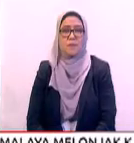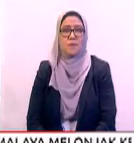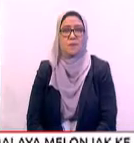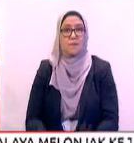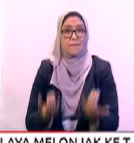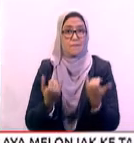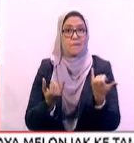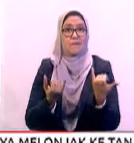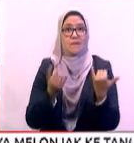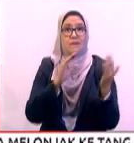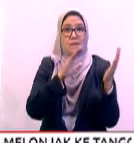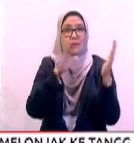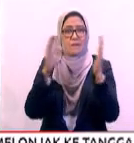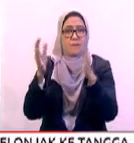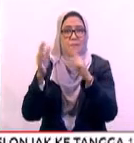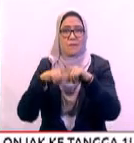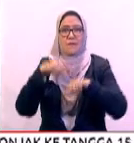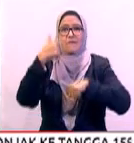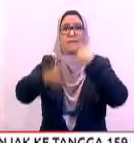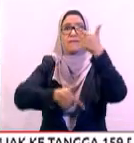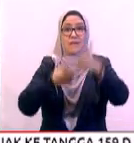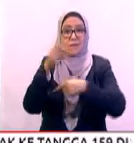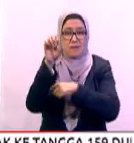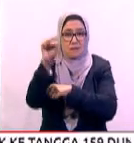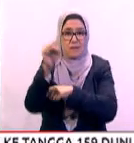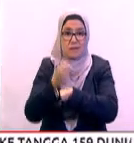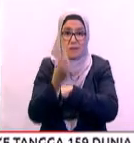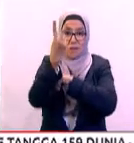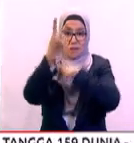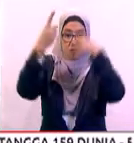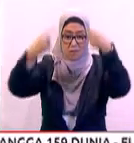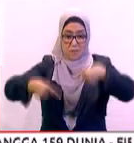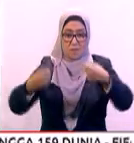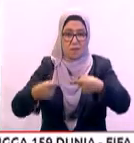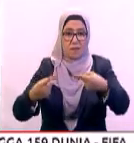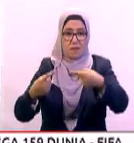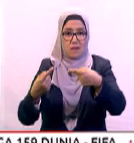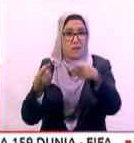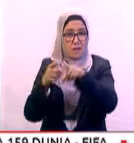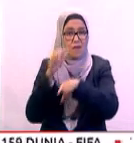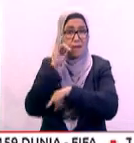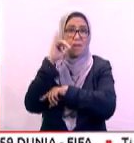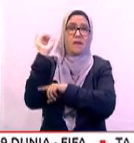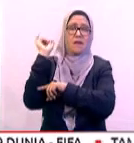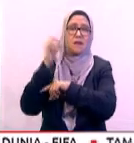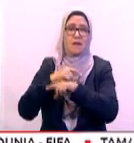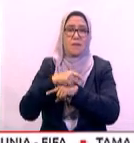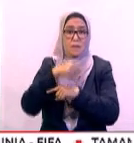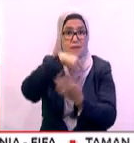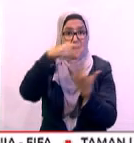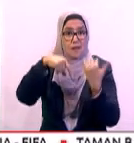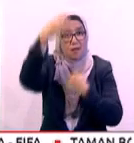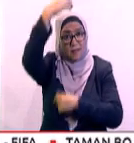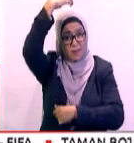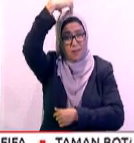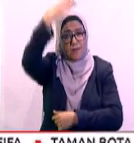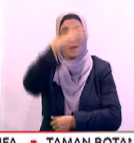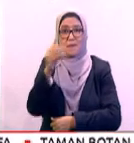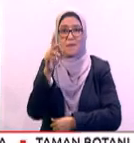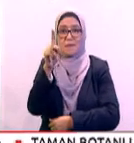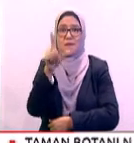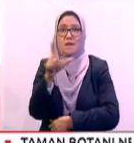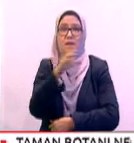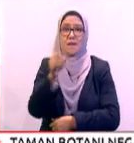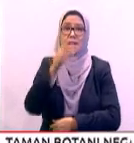Kita ke perkembangan bola sepak Liga Super. Dua perlawanan berlangsung malam tadi antara pasukan berjiran Selangor Kuala Lumpur dan Melaka